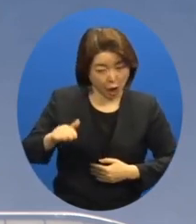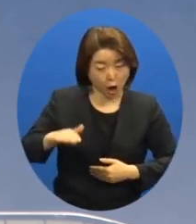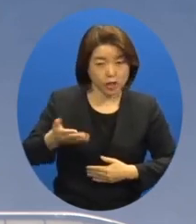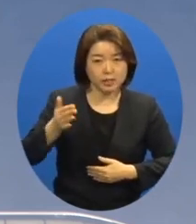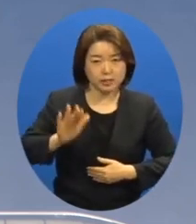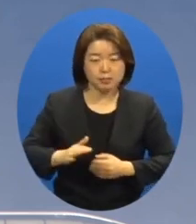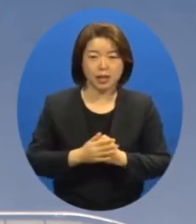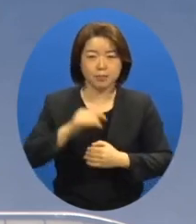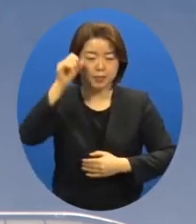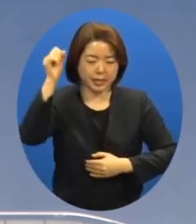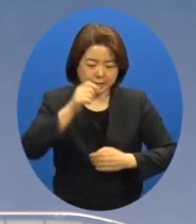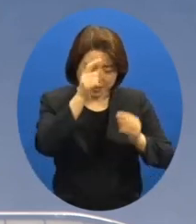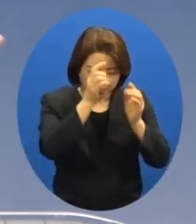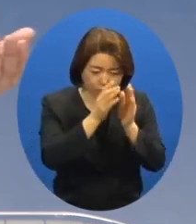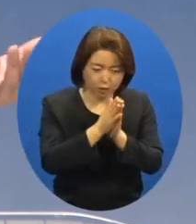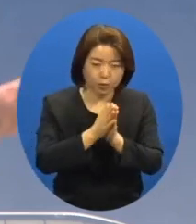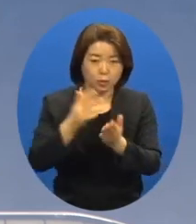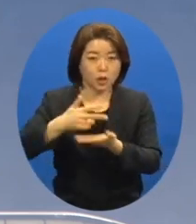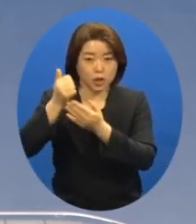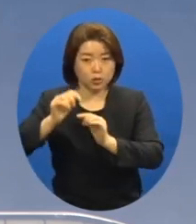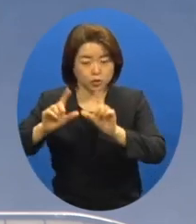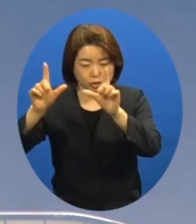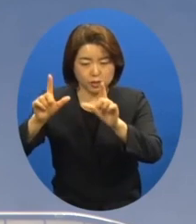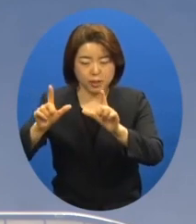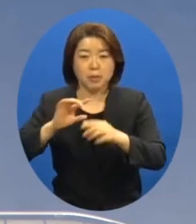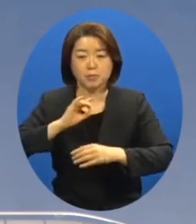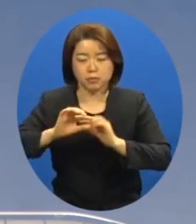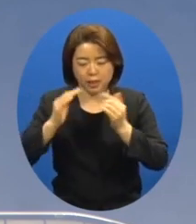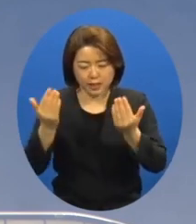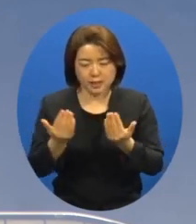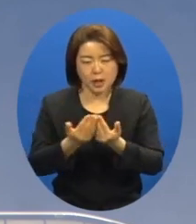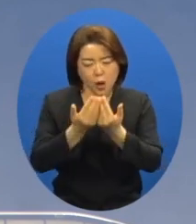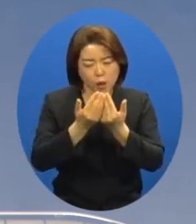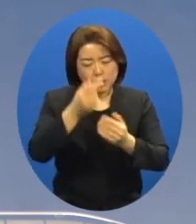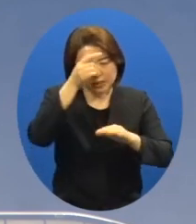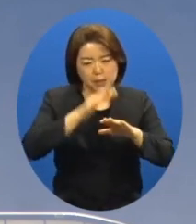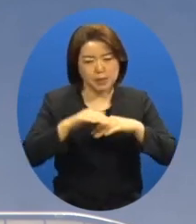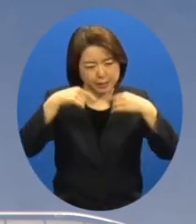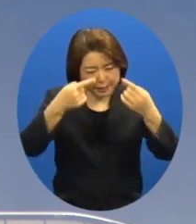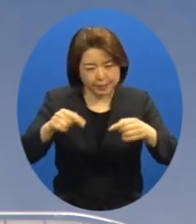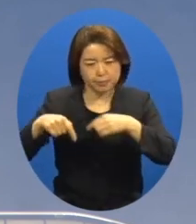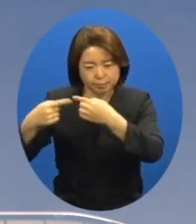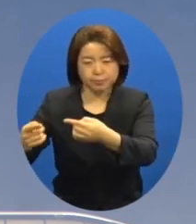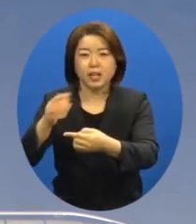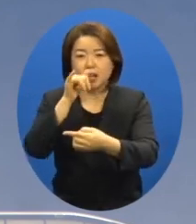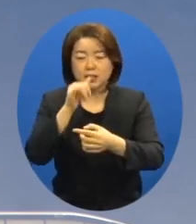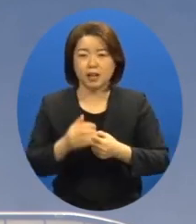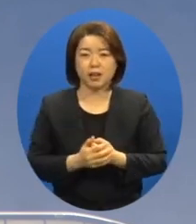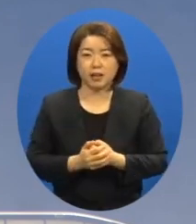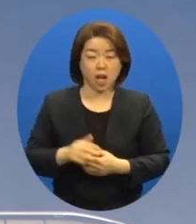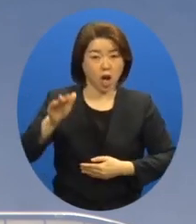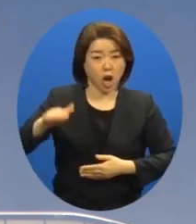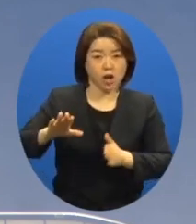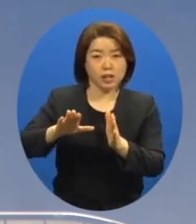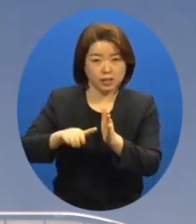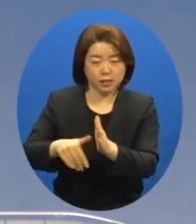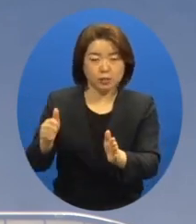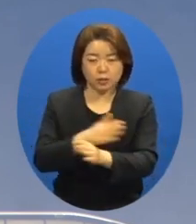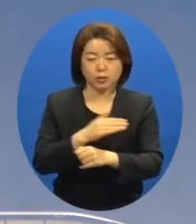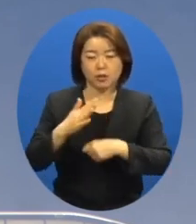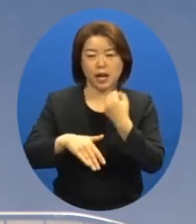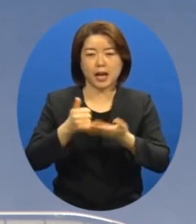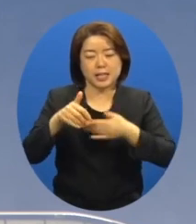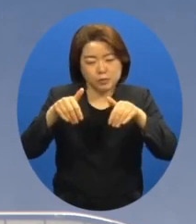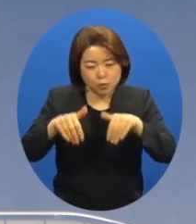새벽기도에 주일 예배뿐 아니고 모든 예배 다 참석하고, 그는 어려서부터 하나님의 종이